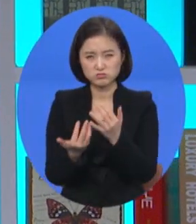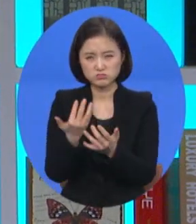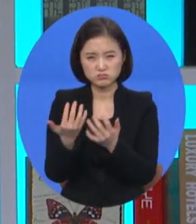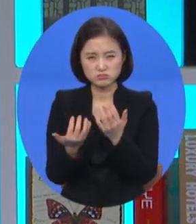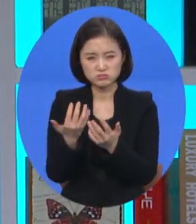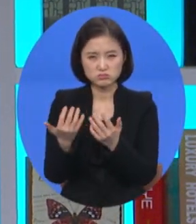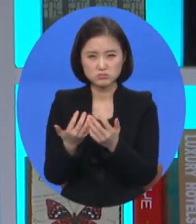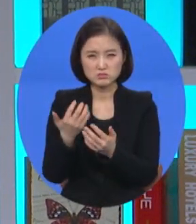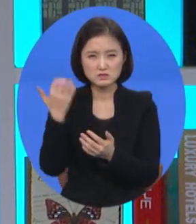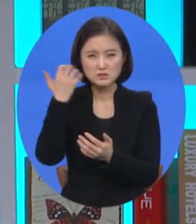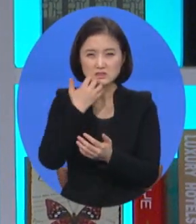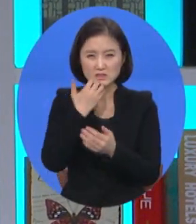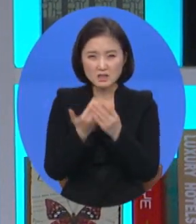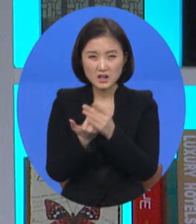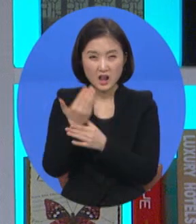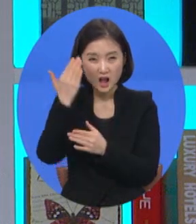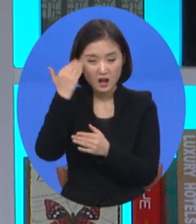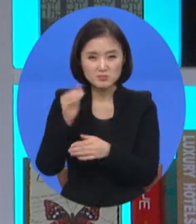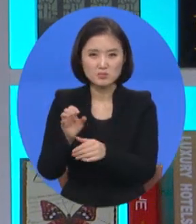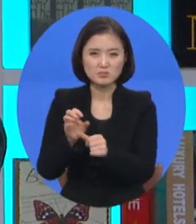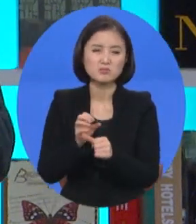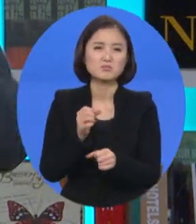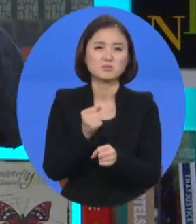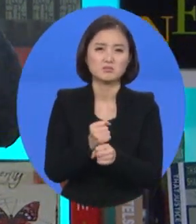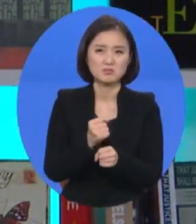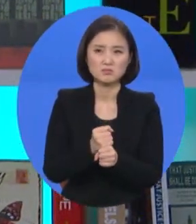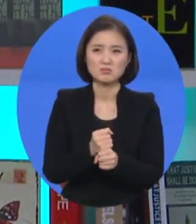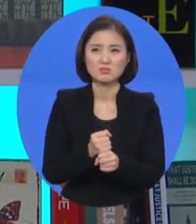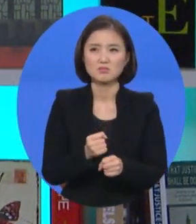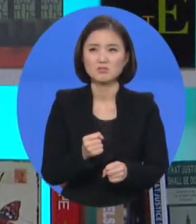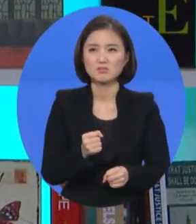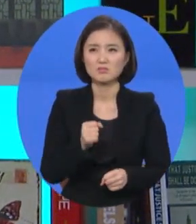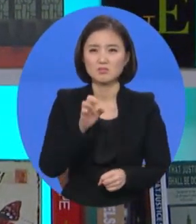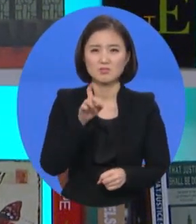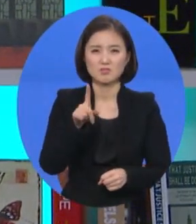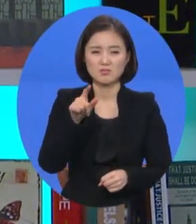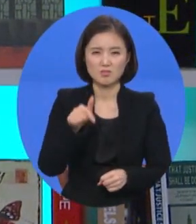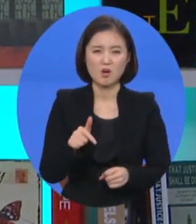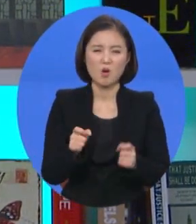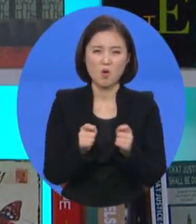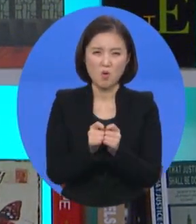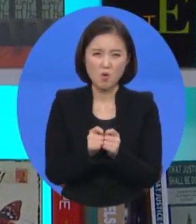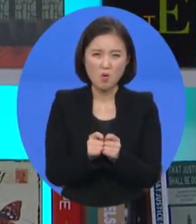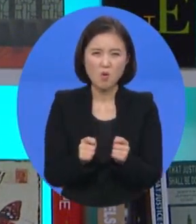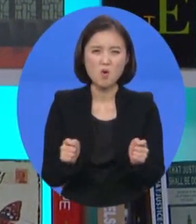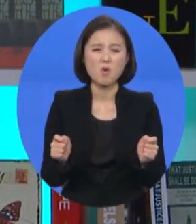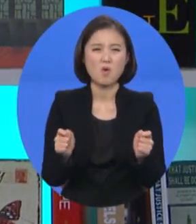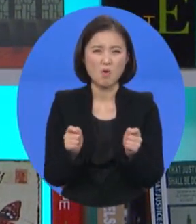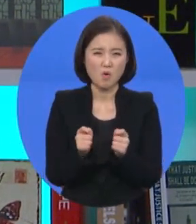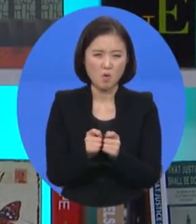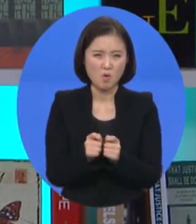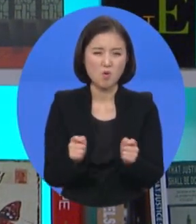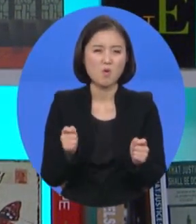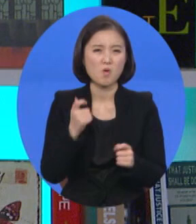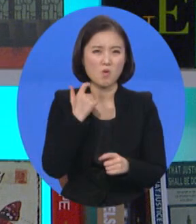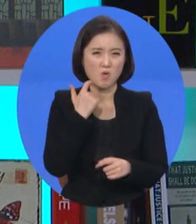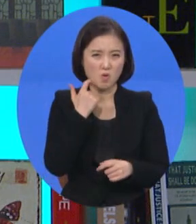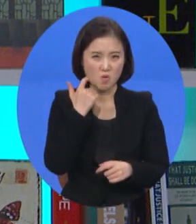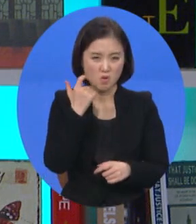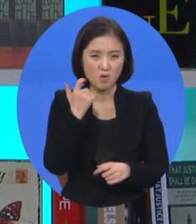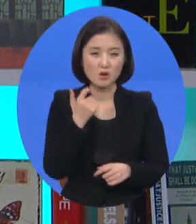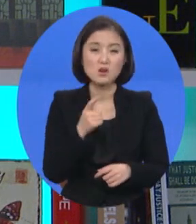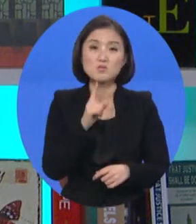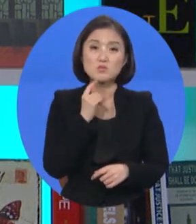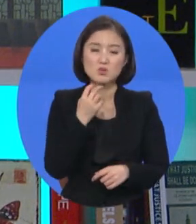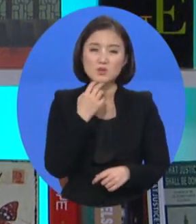가지고 만들고 그랬습니다 그래서 먹은 정말 오래 가고 그 뭐게 물론 먹 색은 시간이 지나면 변할 수가